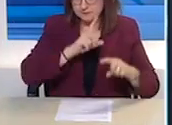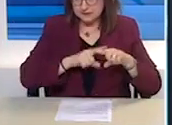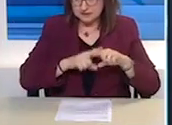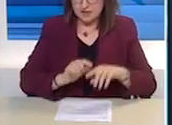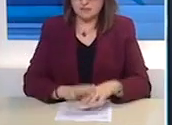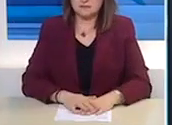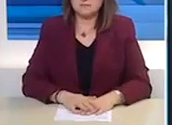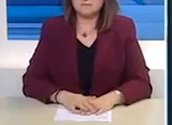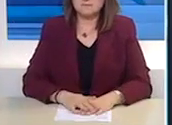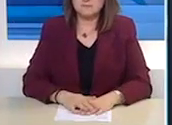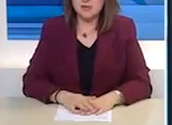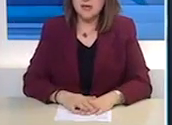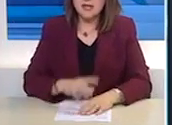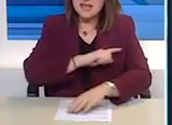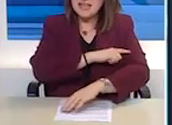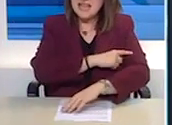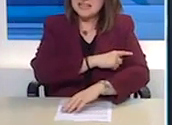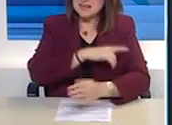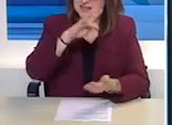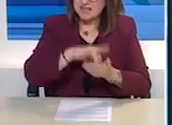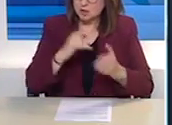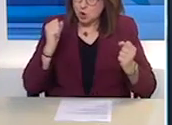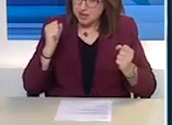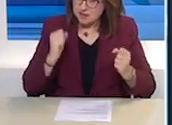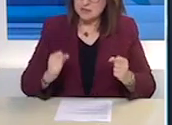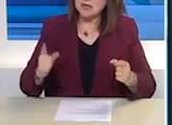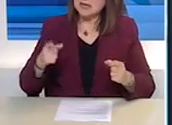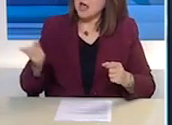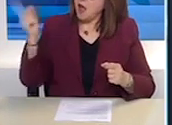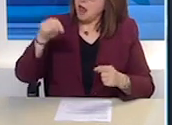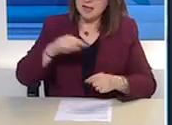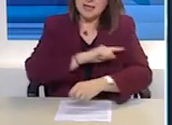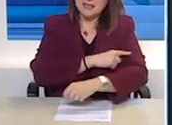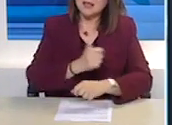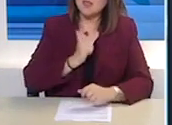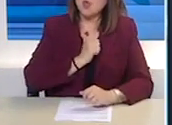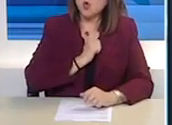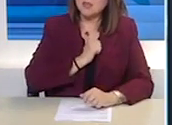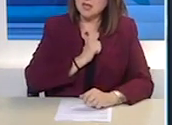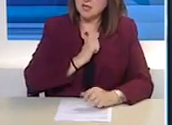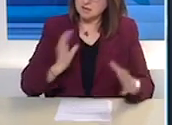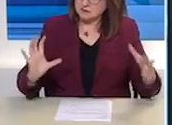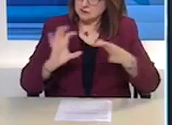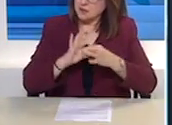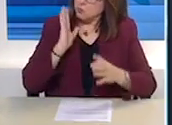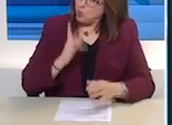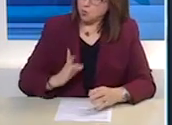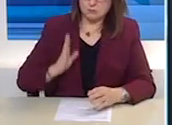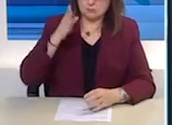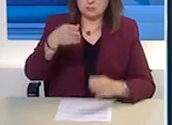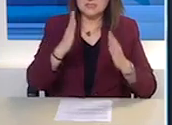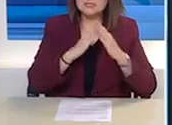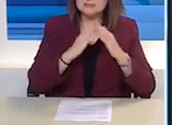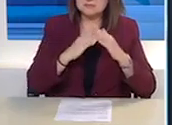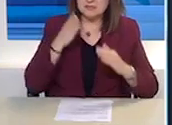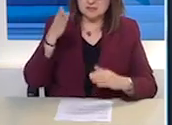κέντρων υγείας, καθώς και οι ιδιώτες γιατροί, συμβεβλημένοι με τον ΕΟΠΗ, θα μπορούν να επισκέφτονται κατοίκον τους ασθενείς που